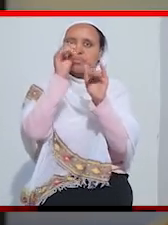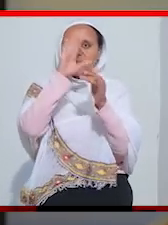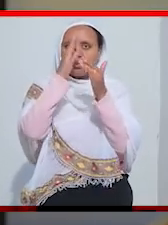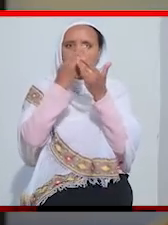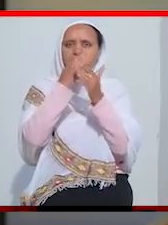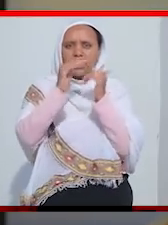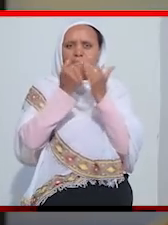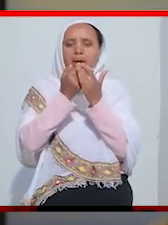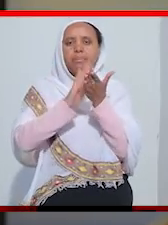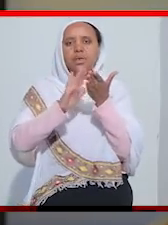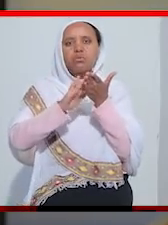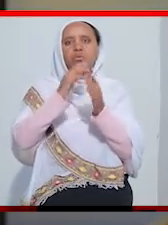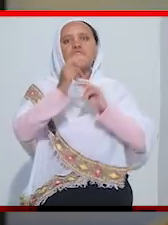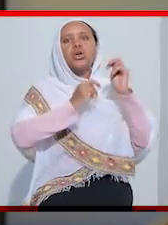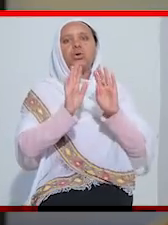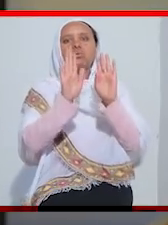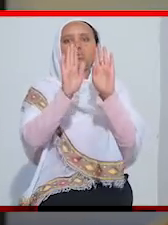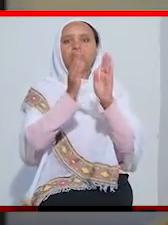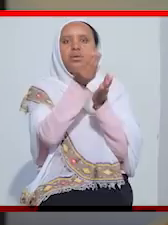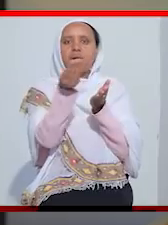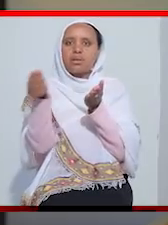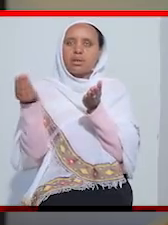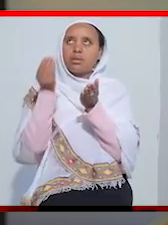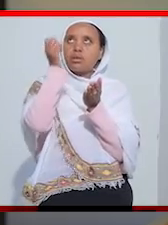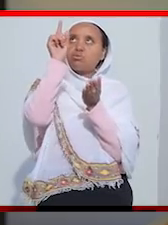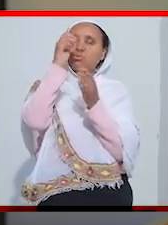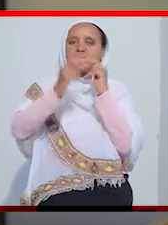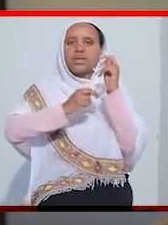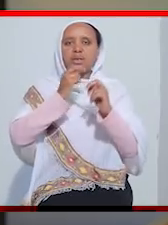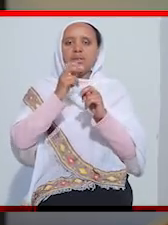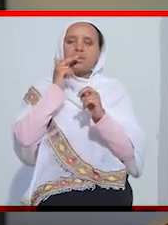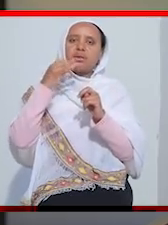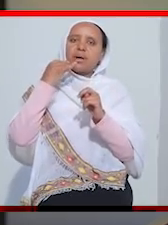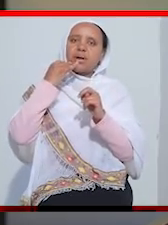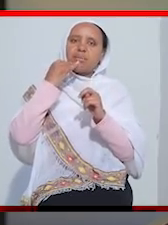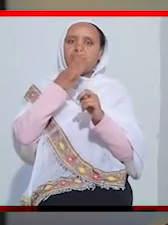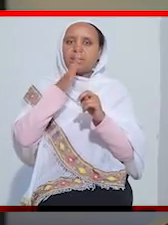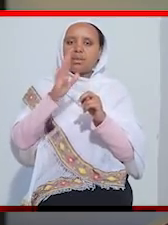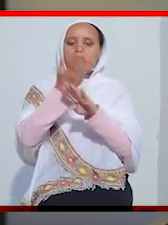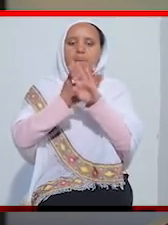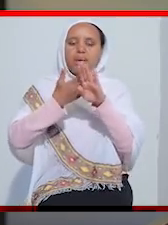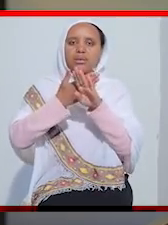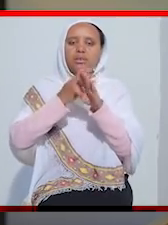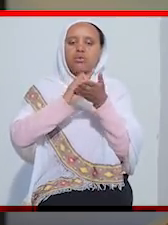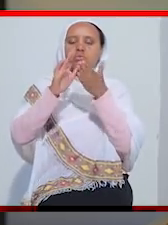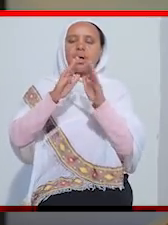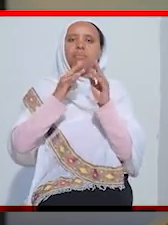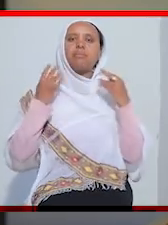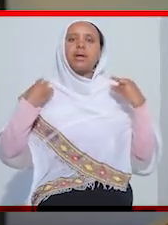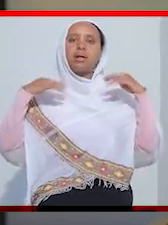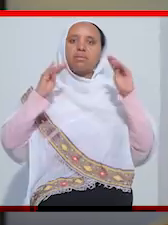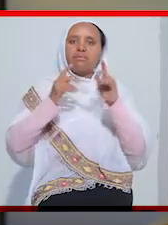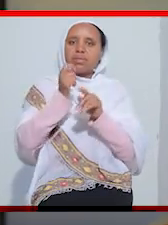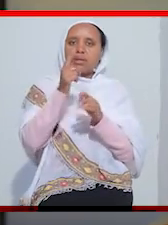ለኢትዮጵያ ለሕዝቦቿ ለሰው ልጅ በጠቅላላ ምሕረቱን ቸርነቱን እንዲያድለን የእሱ ቸርነት የድንግል ማርያም